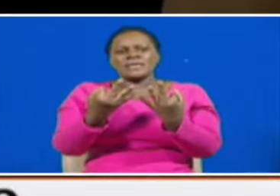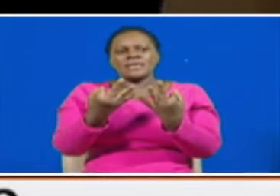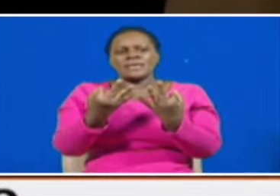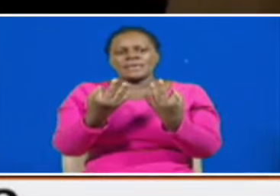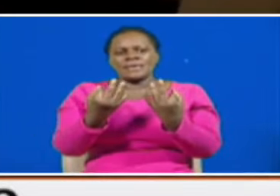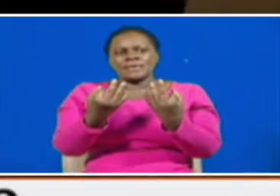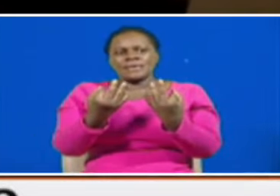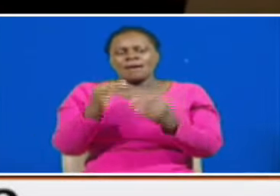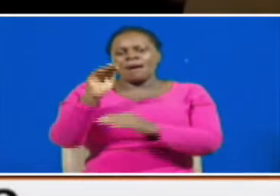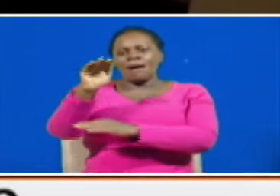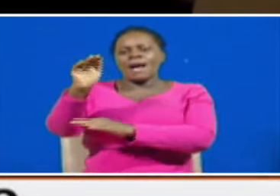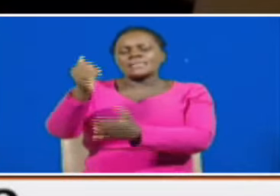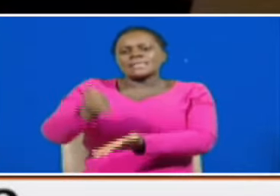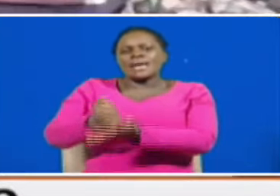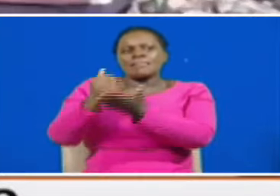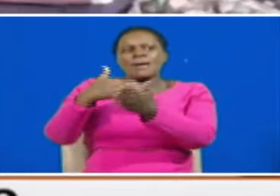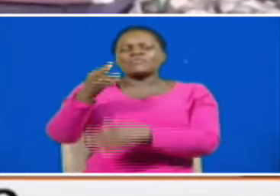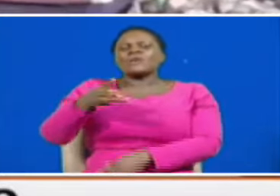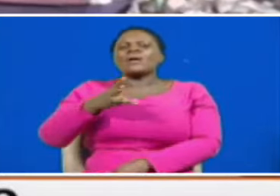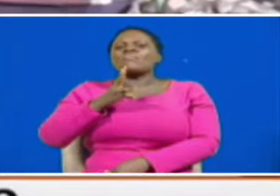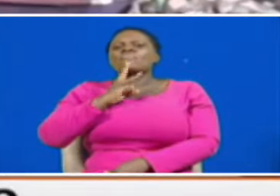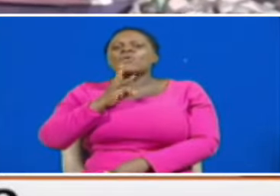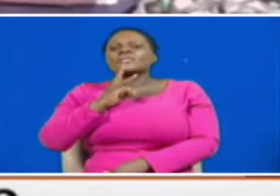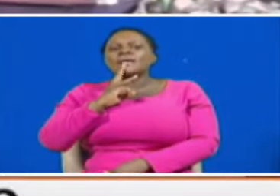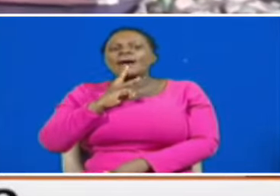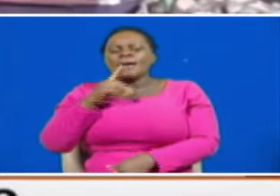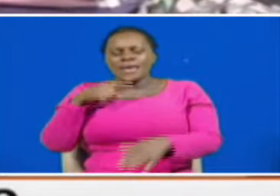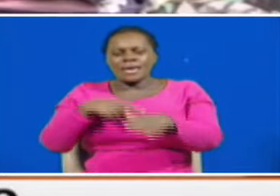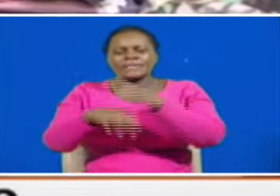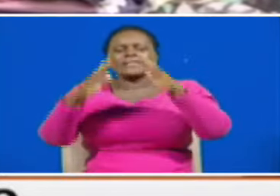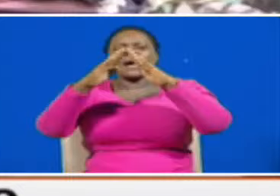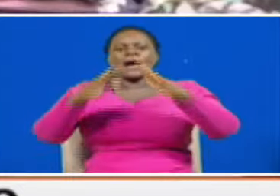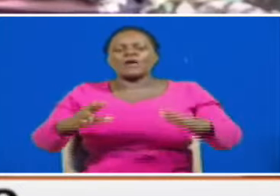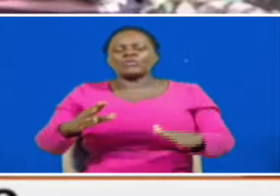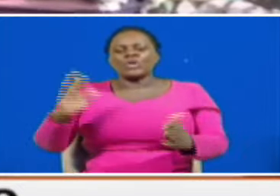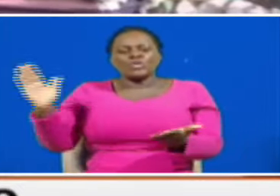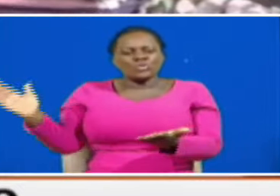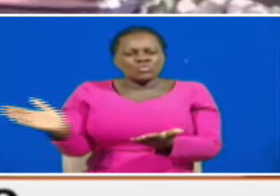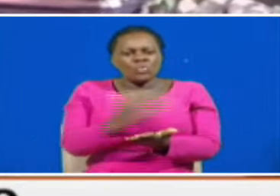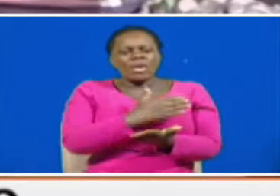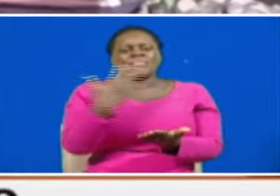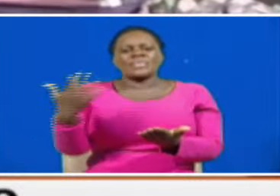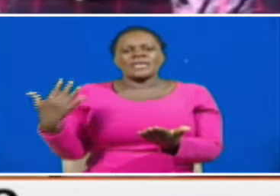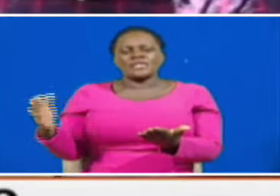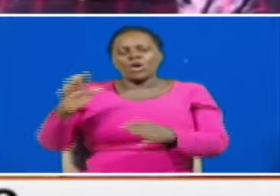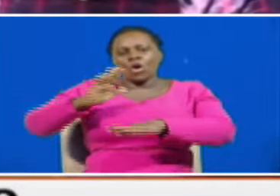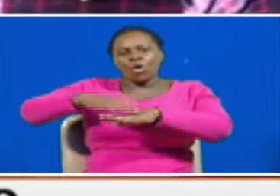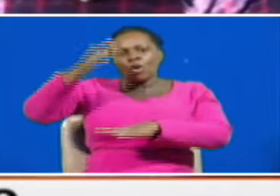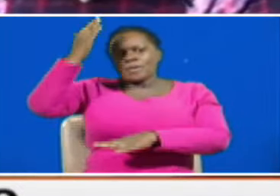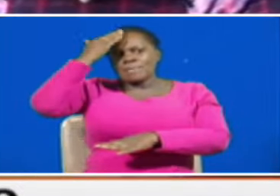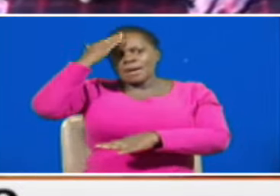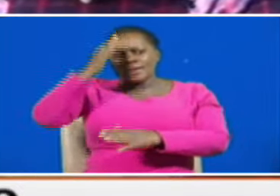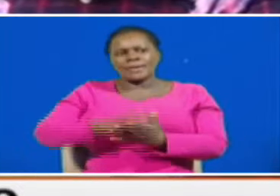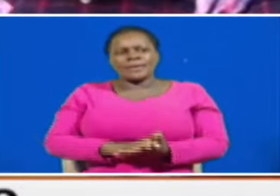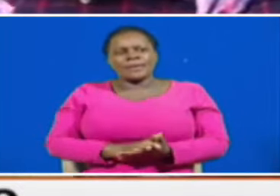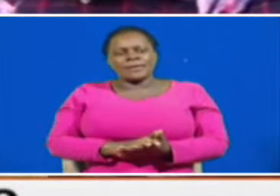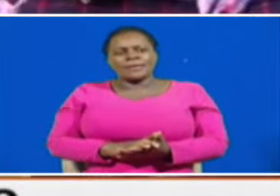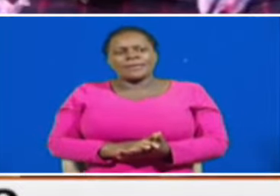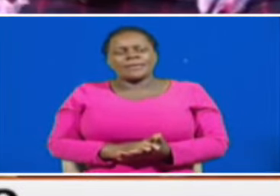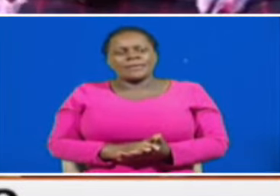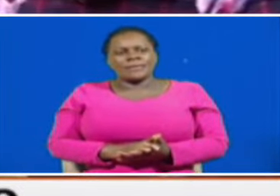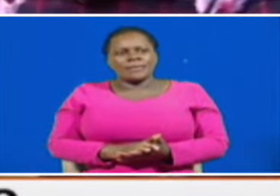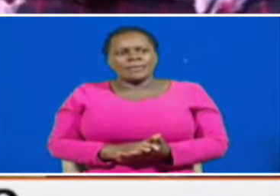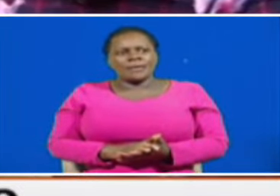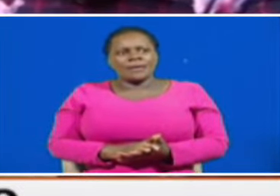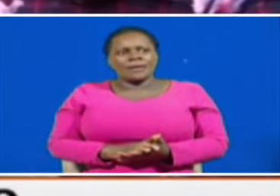zinatoa wito wa msaada baada ya mali na nyumba zao kusombwa na mafuriko ya mvua Jumatatu. Ile ngozi kwa mwili